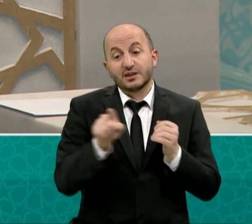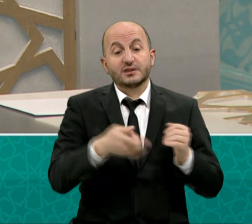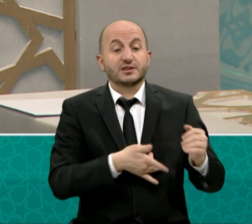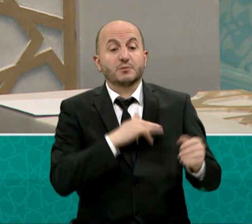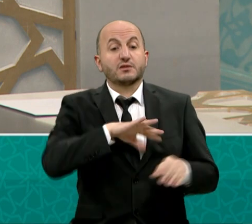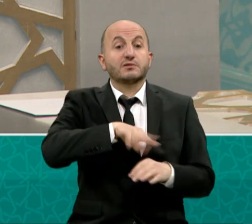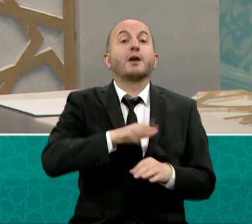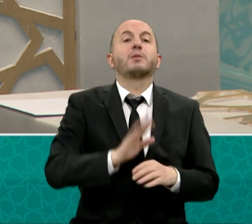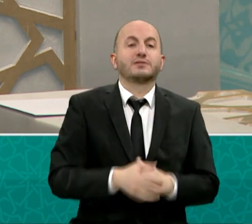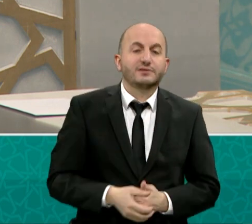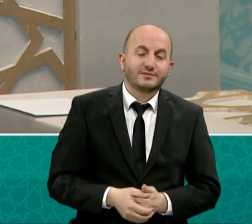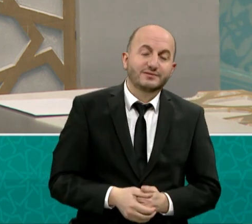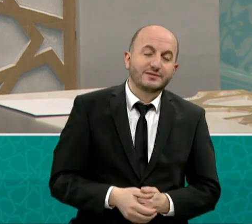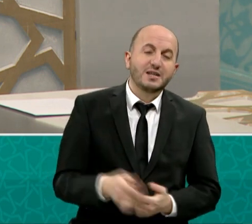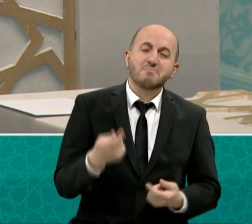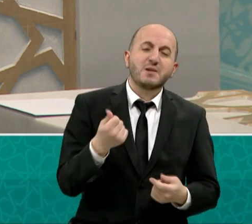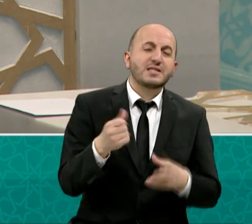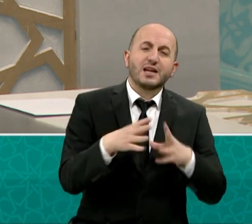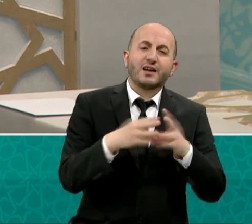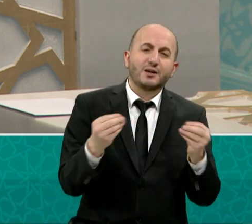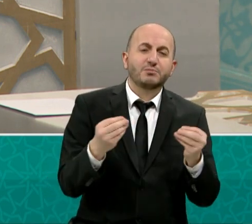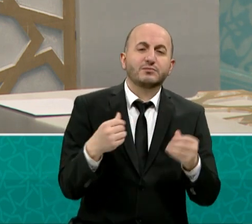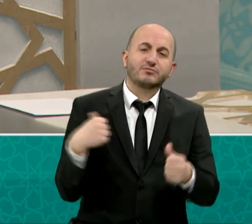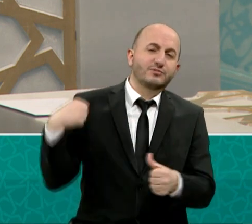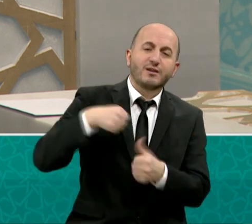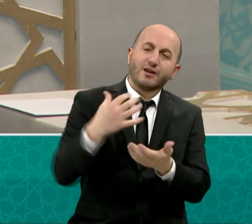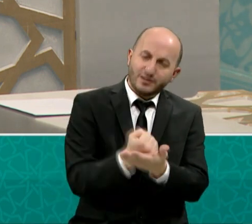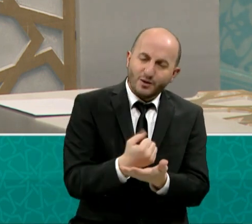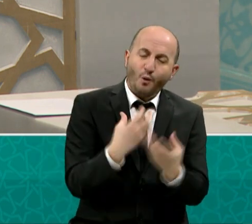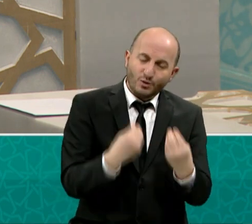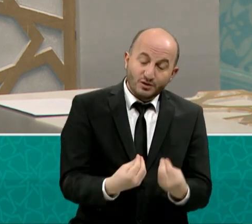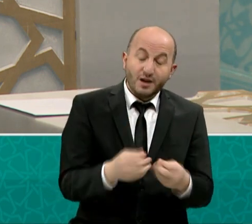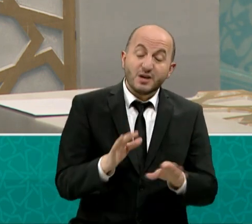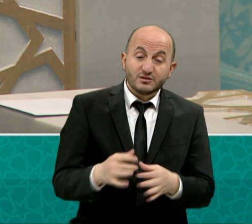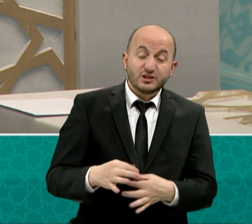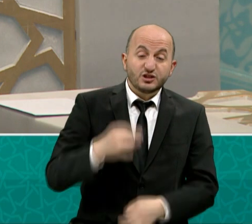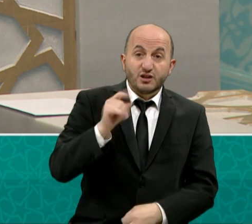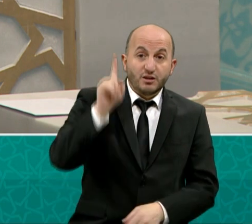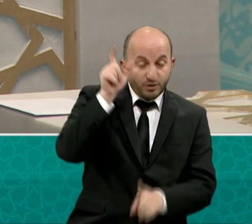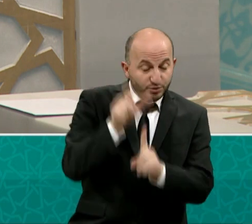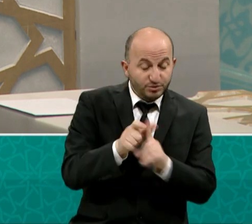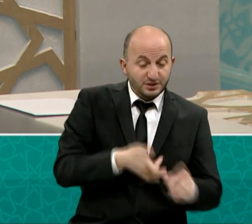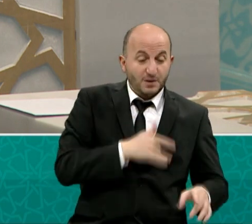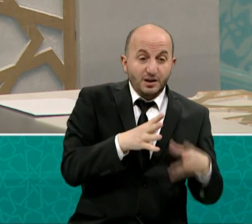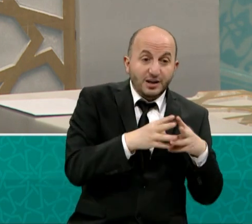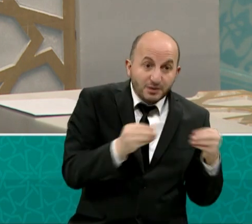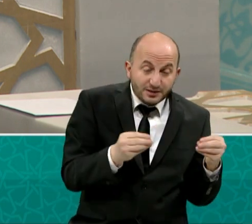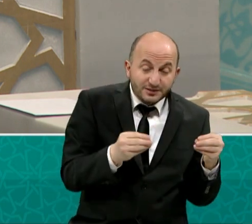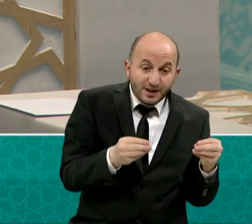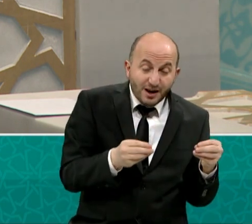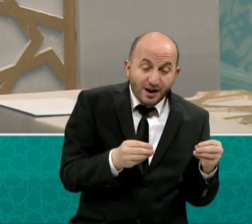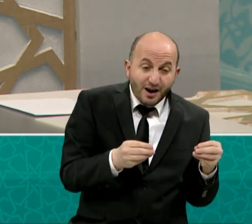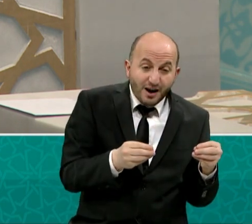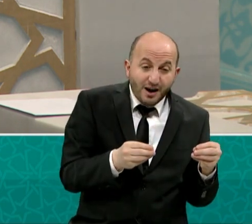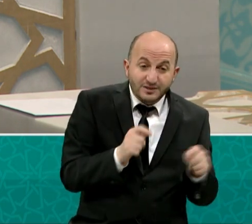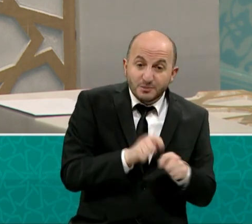çalmasın. Maddi kayıplar telafi edilir ama kişi Allah korusun imanını kaybedince